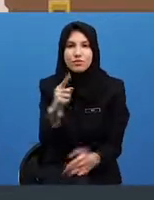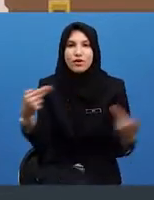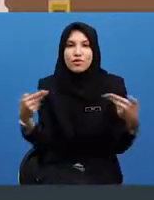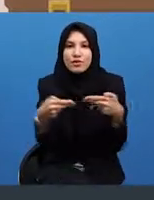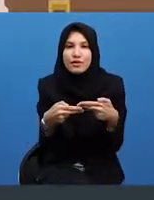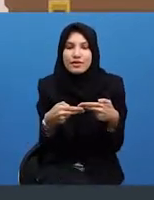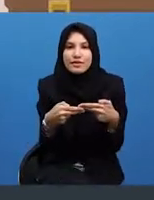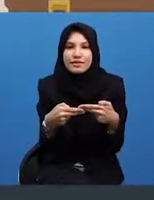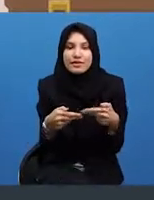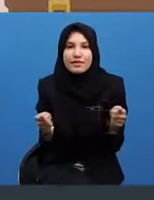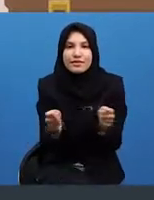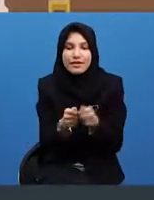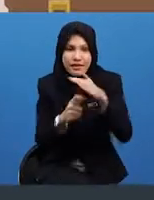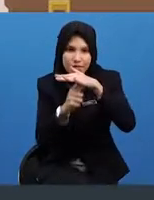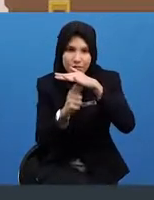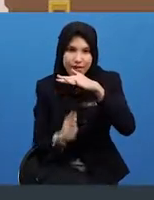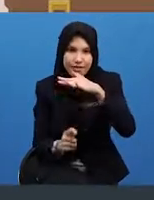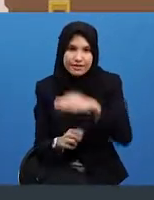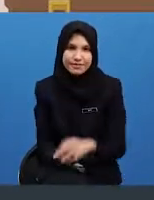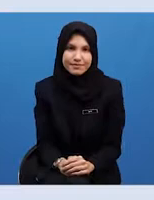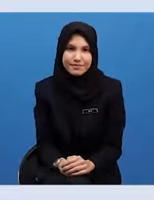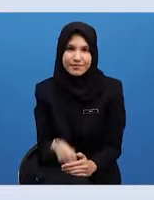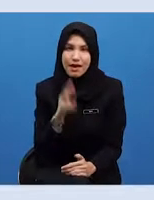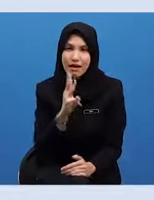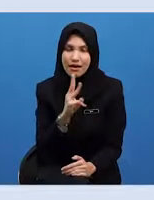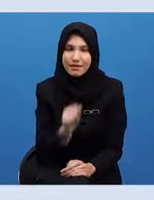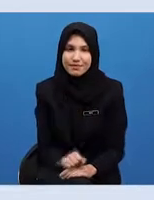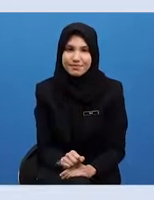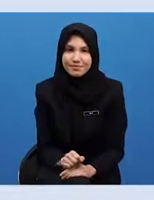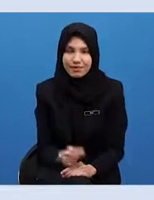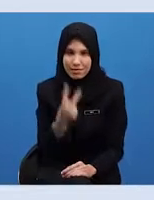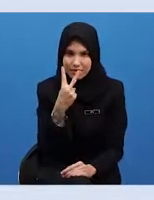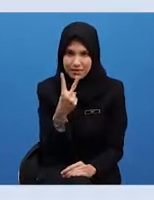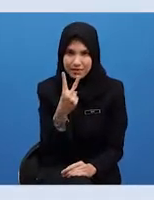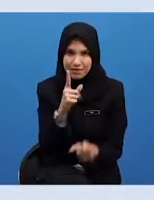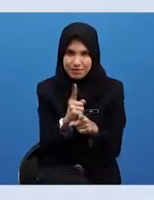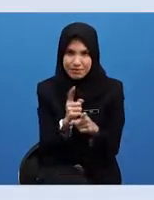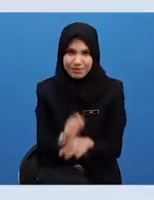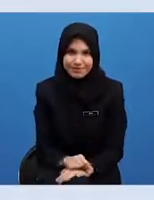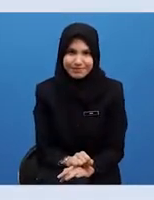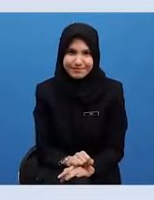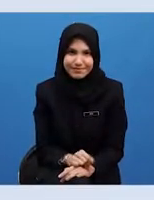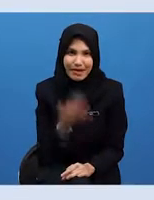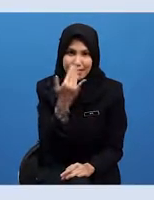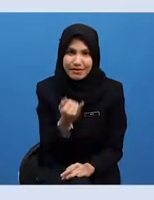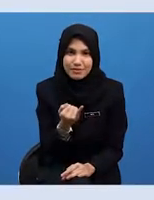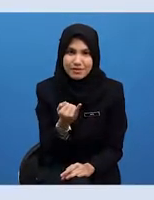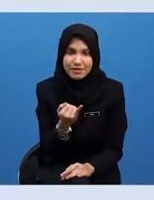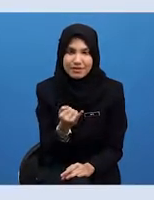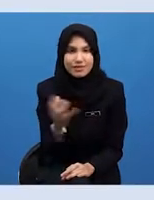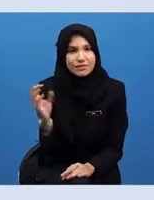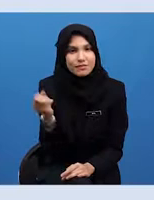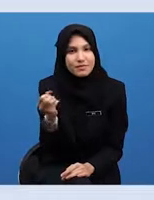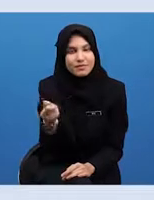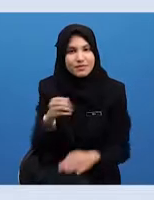tersebut terhadap ketumpatan air. Perhatikan gambar rajah ini. Kenapakah